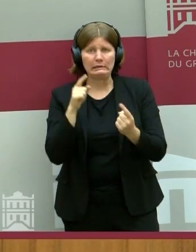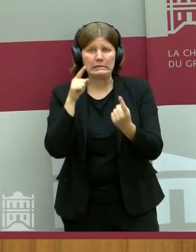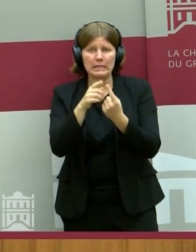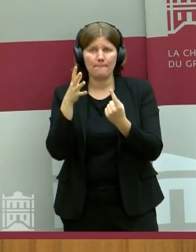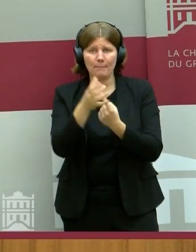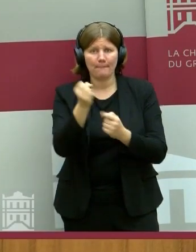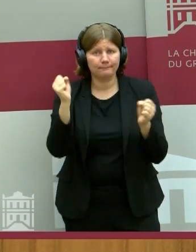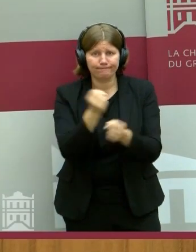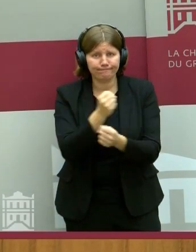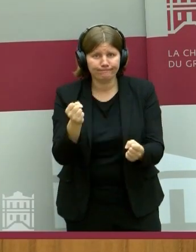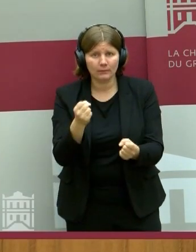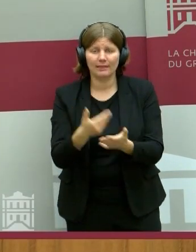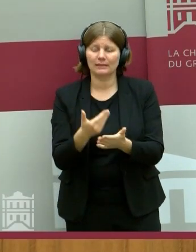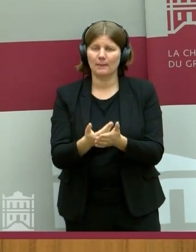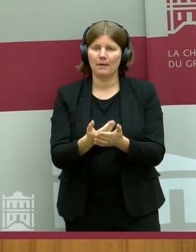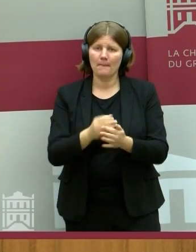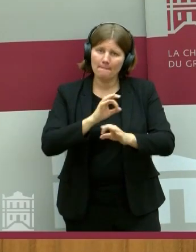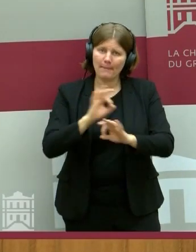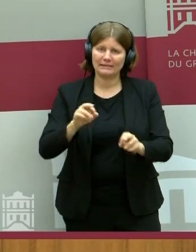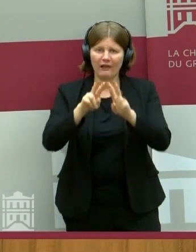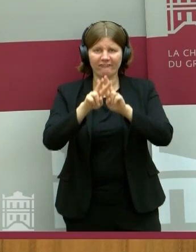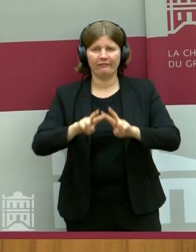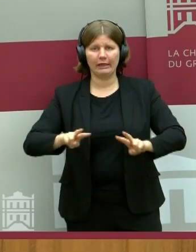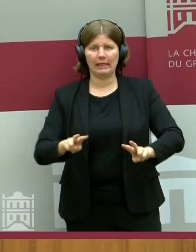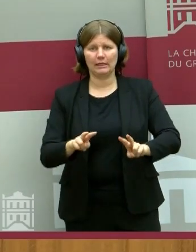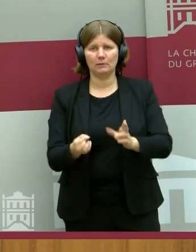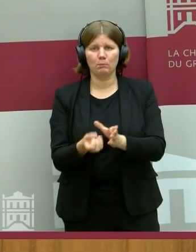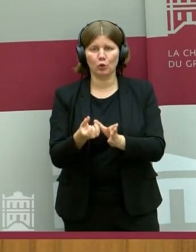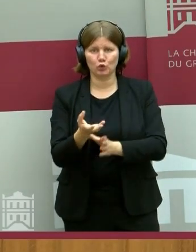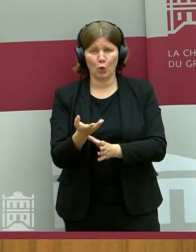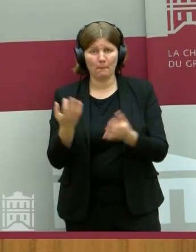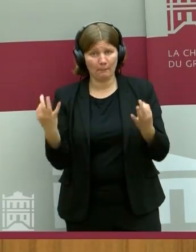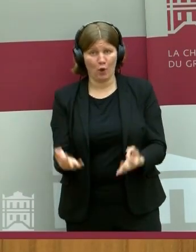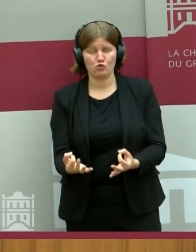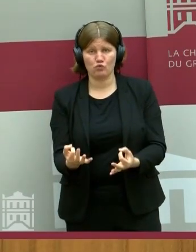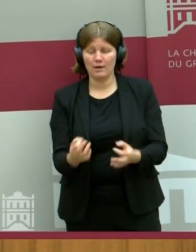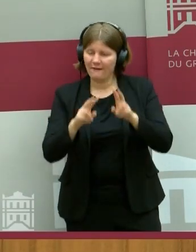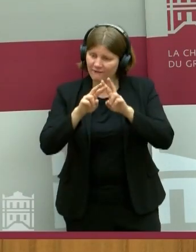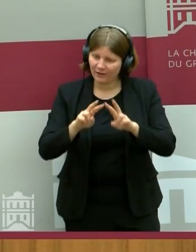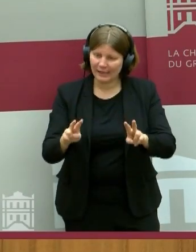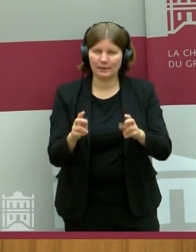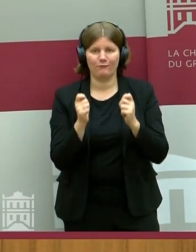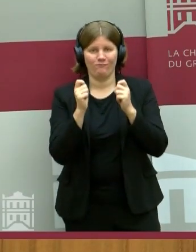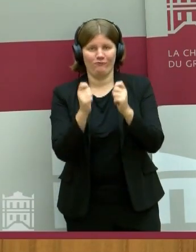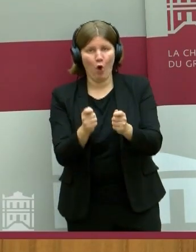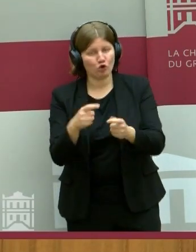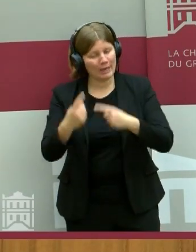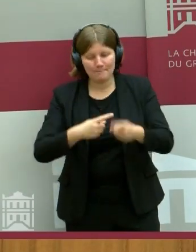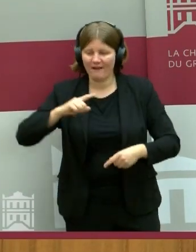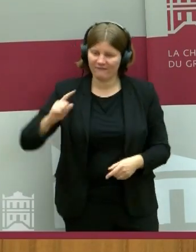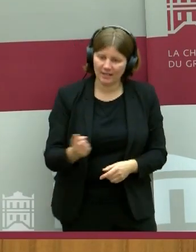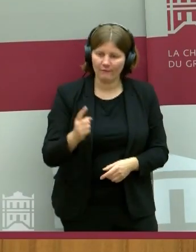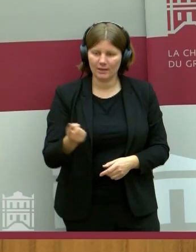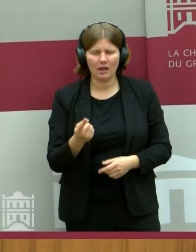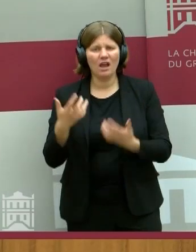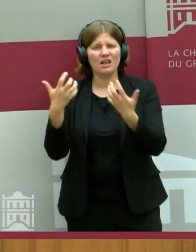wo es doch besser wäre, zu probieren, einen Frieden herzustellen, wie man hier proposieren, immer proposieren, am Platz einen Krieg führen